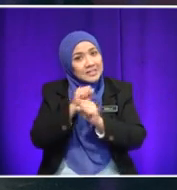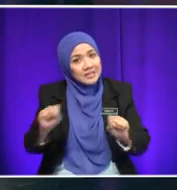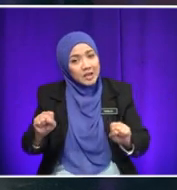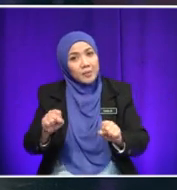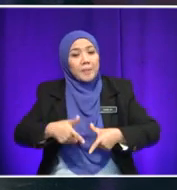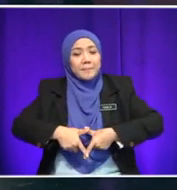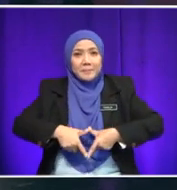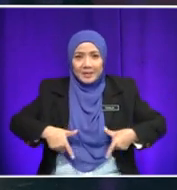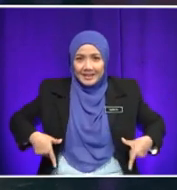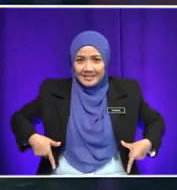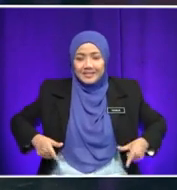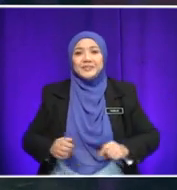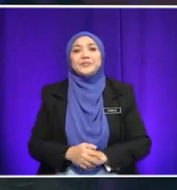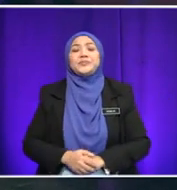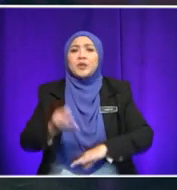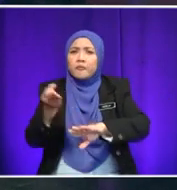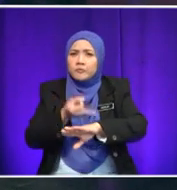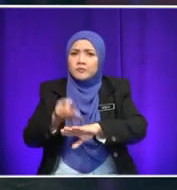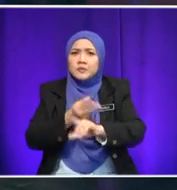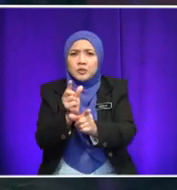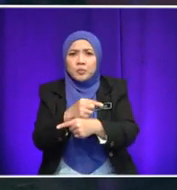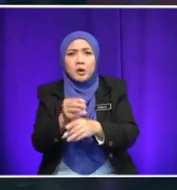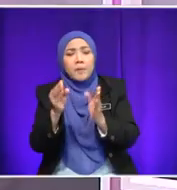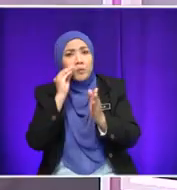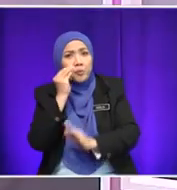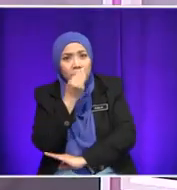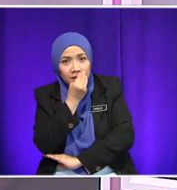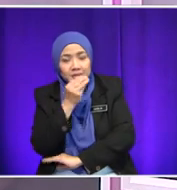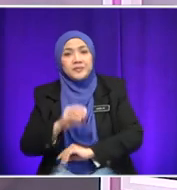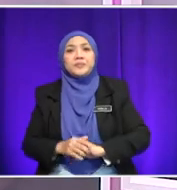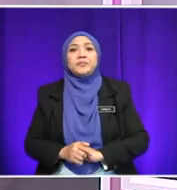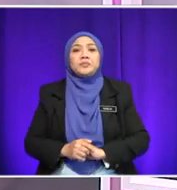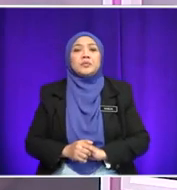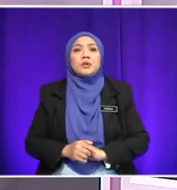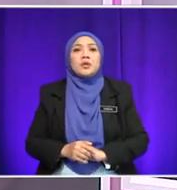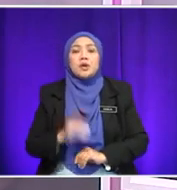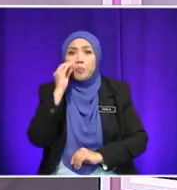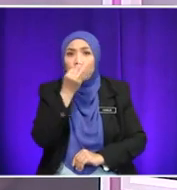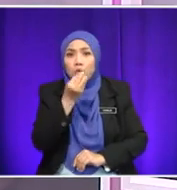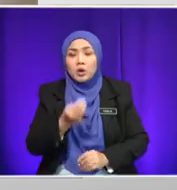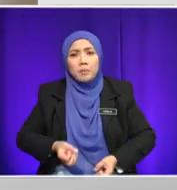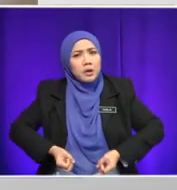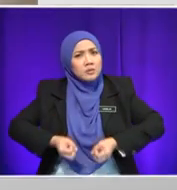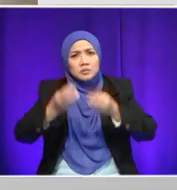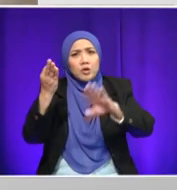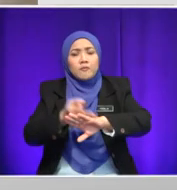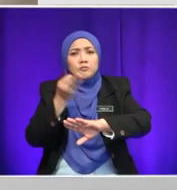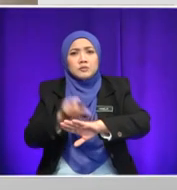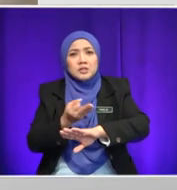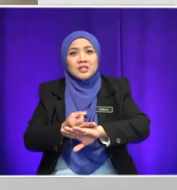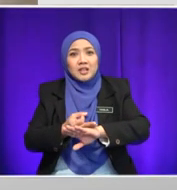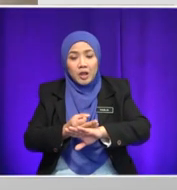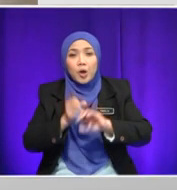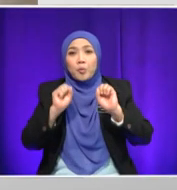fungsi gubahan bunga apa di fungsi gubahan bunga bunga mau punya banyak fungsi yang boleh membuatkan seseorang itu lebih